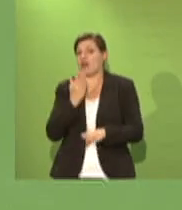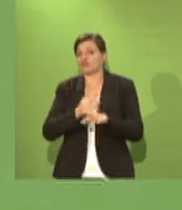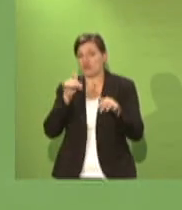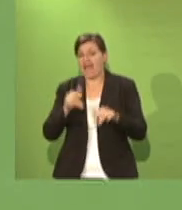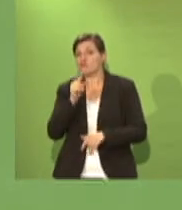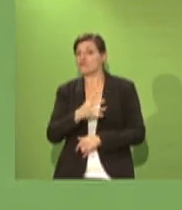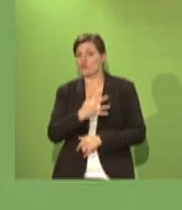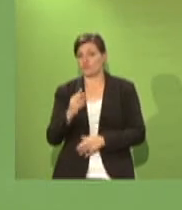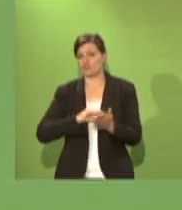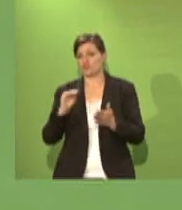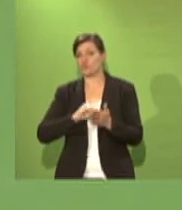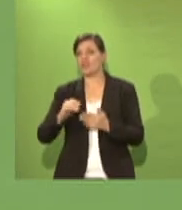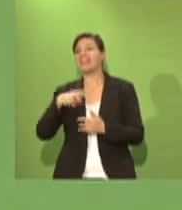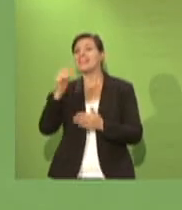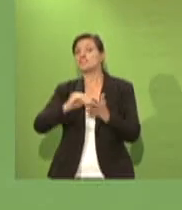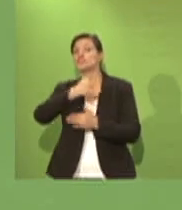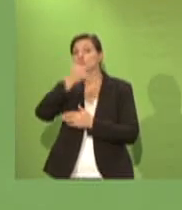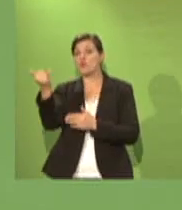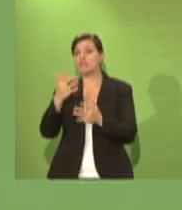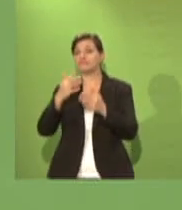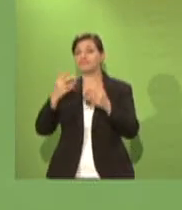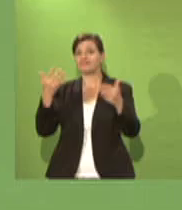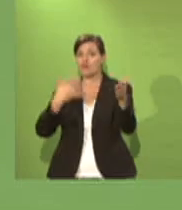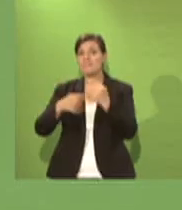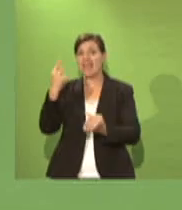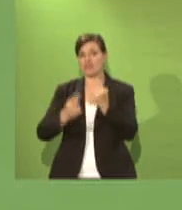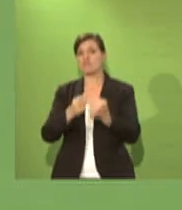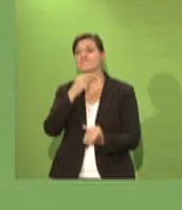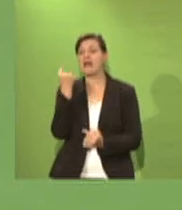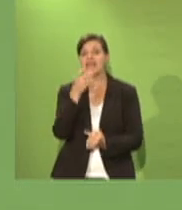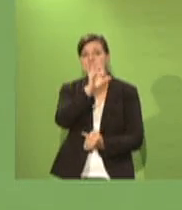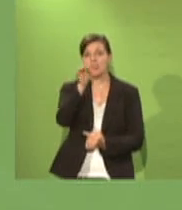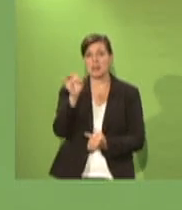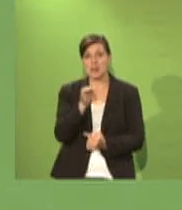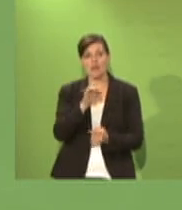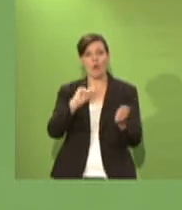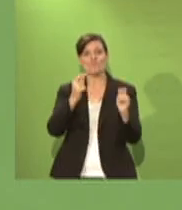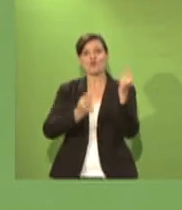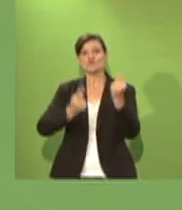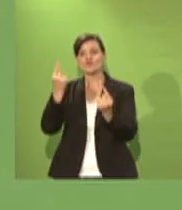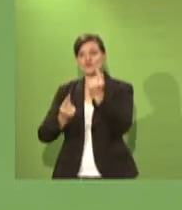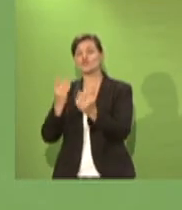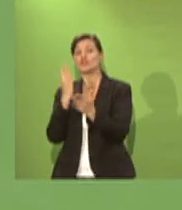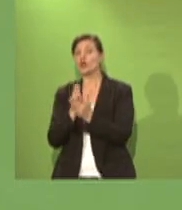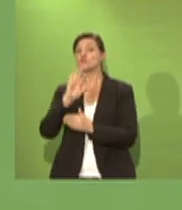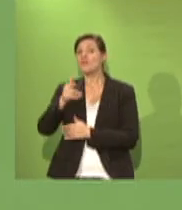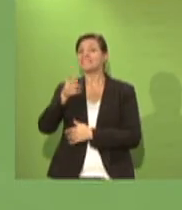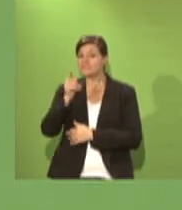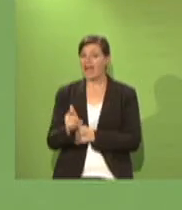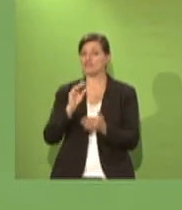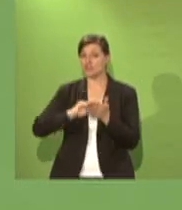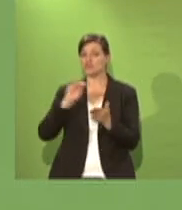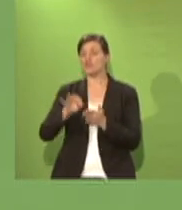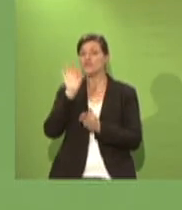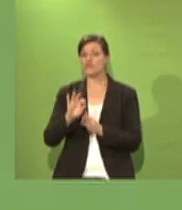nächsten Schuljahr wird die Karte eben noch grüner werden. Da werden die weißen Flecken, die dann noch sind, auch begrünt, weil wir dann über 200 Schulen des längeren